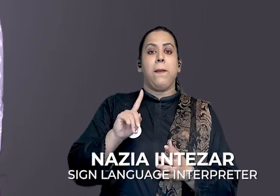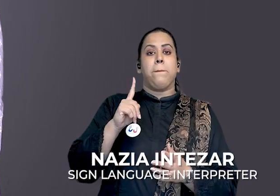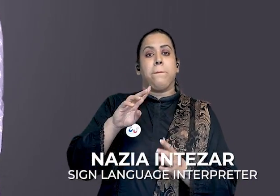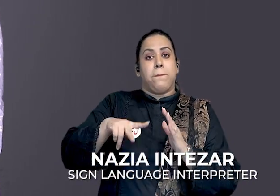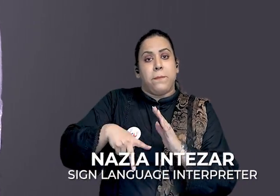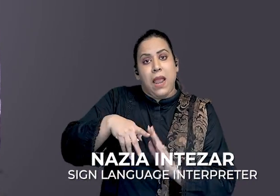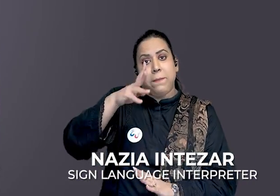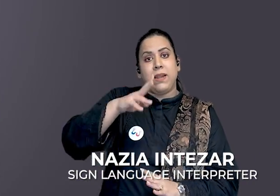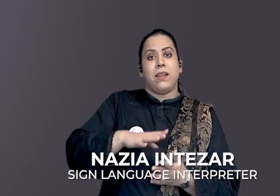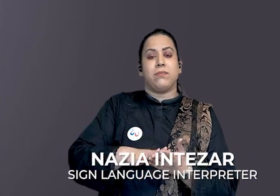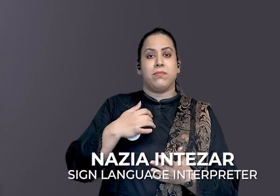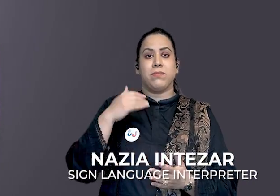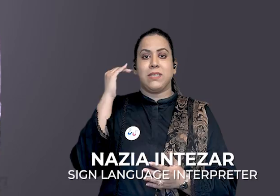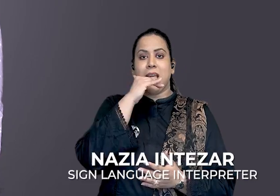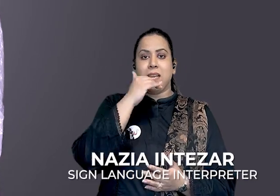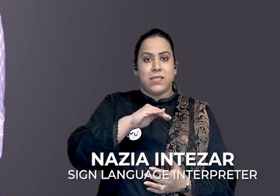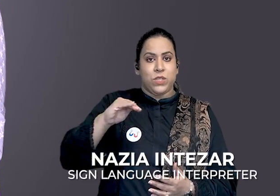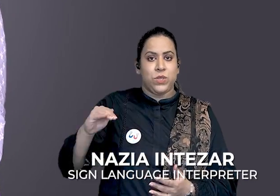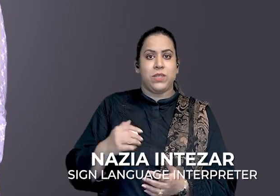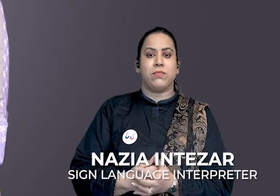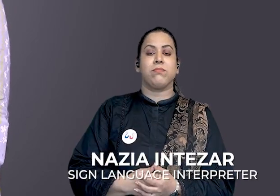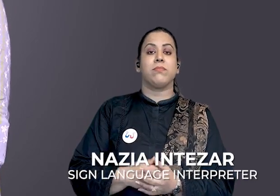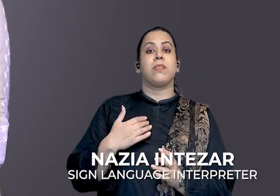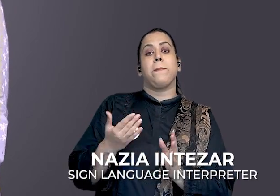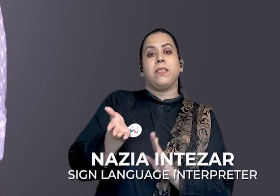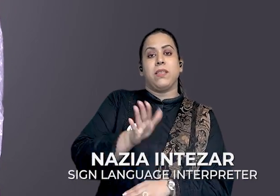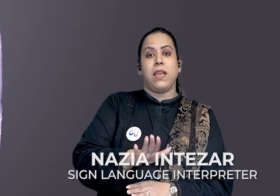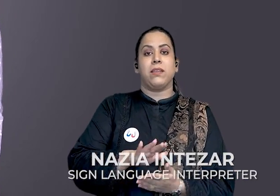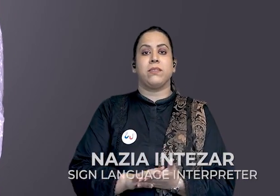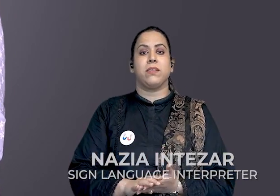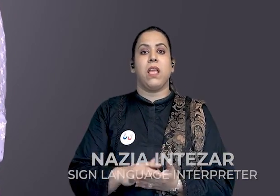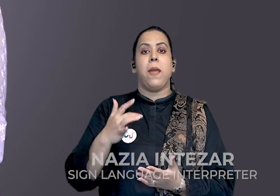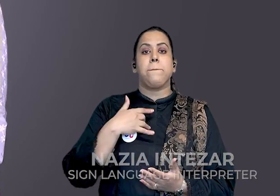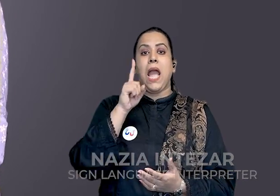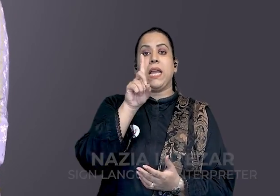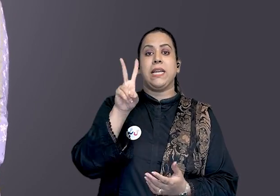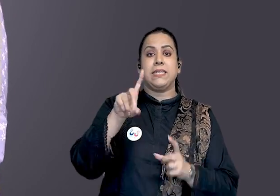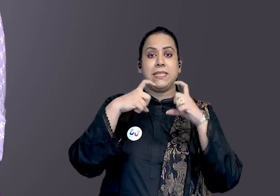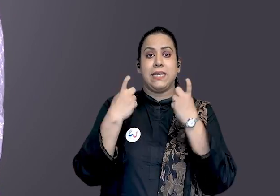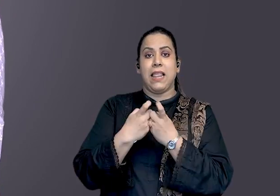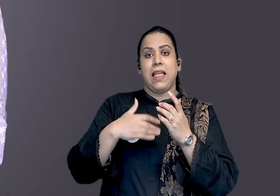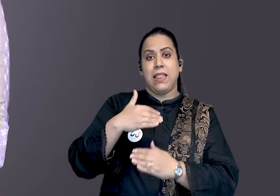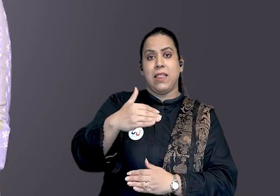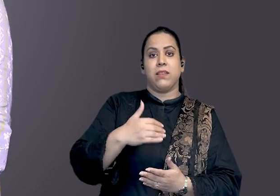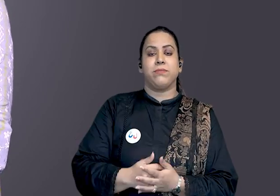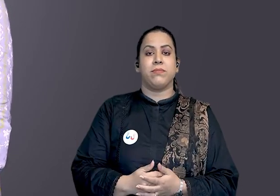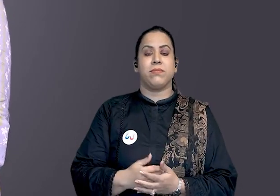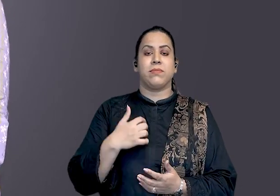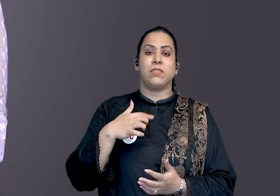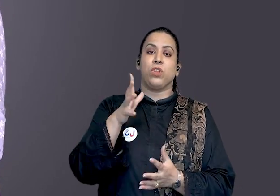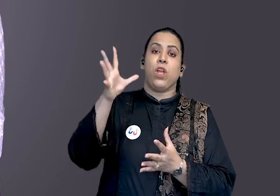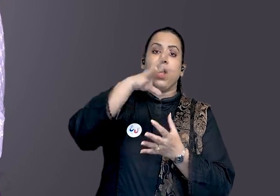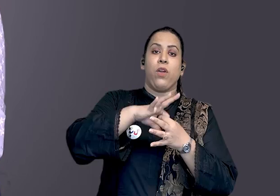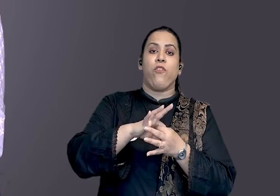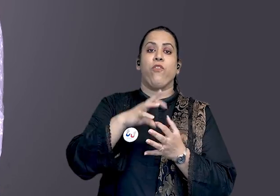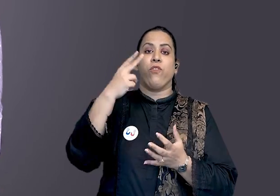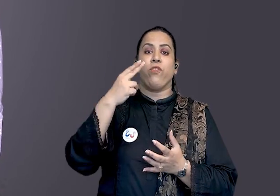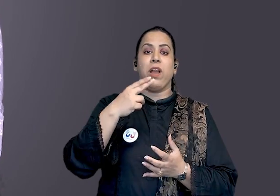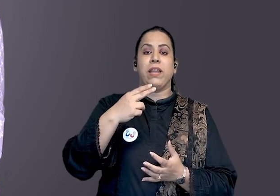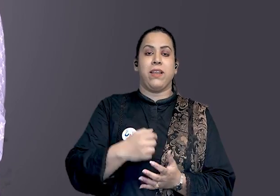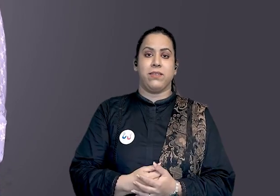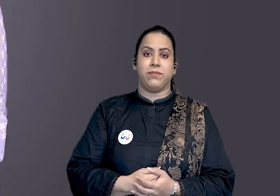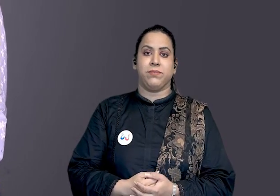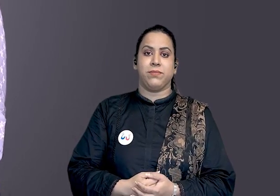Well, primarily I was a science student, but then from my intermediate onwards, it was all about